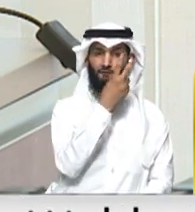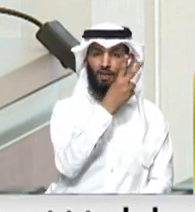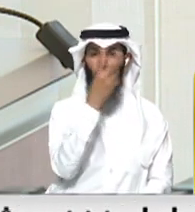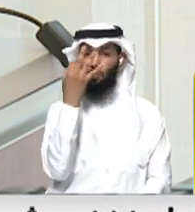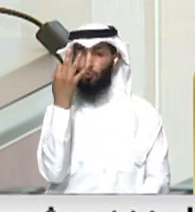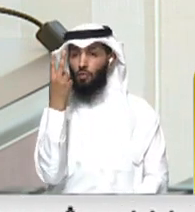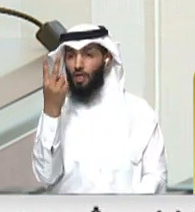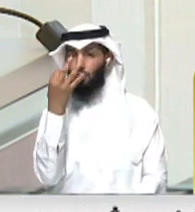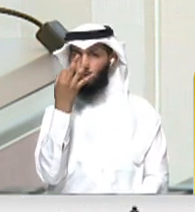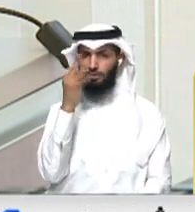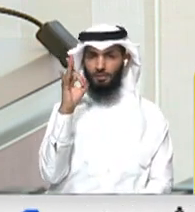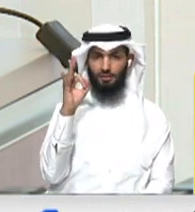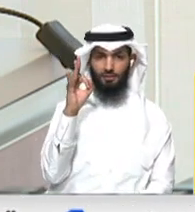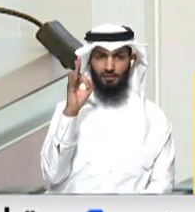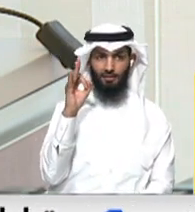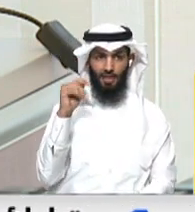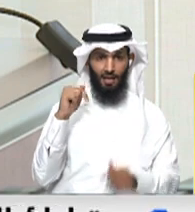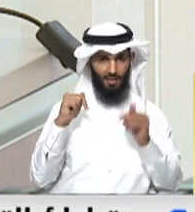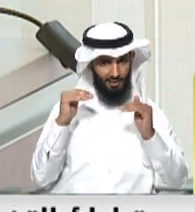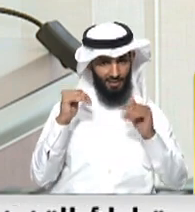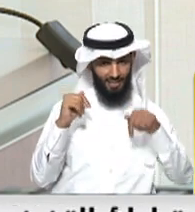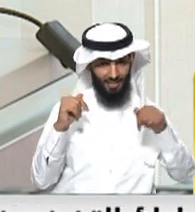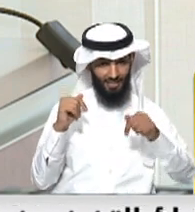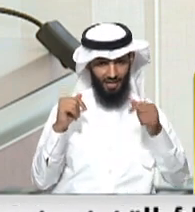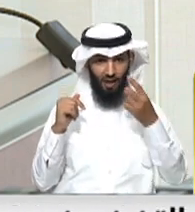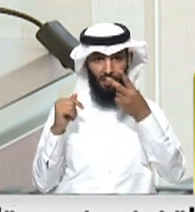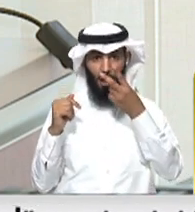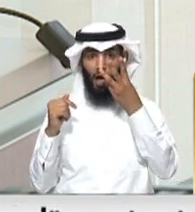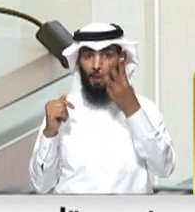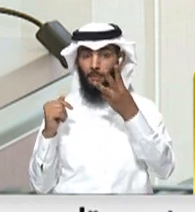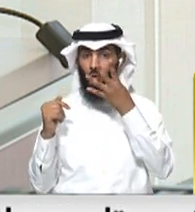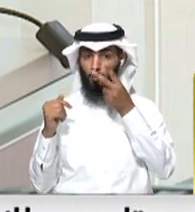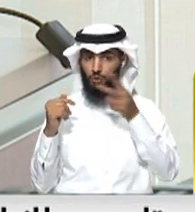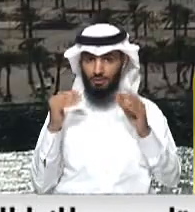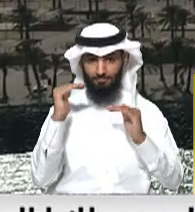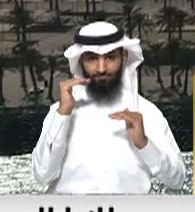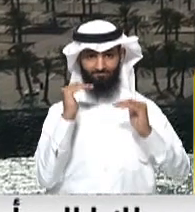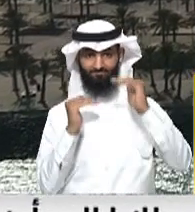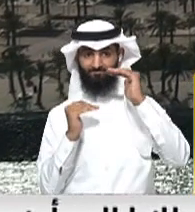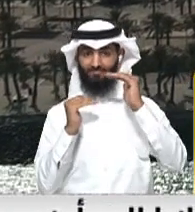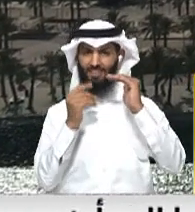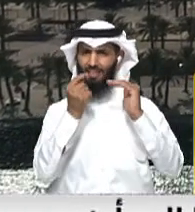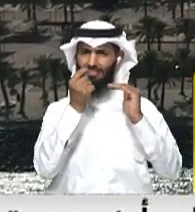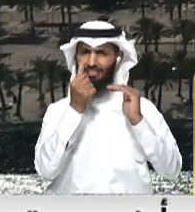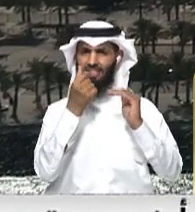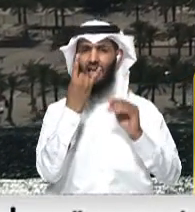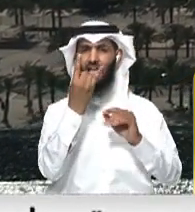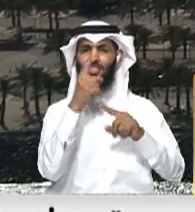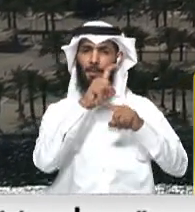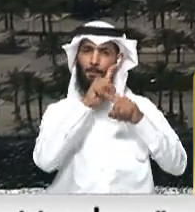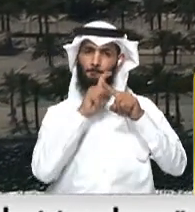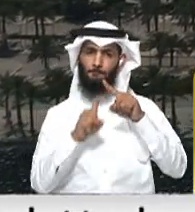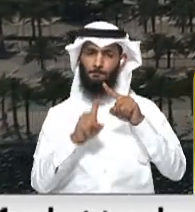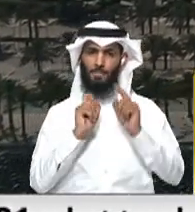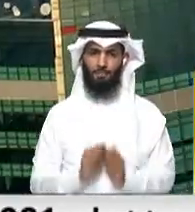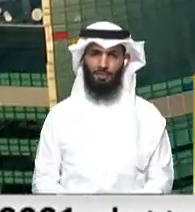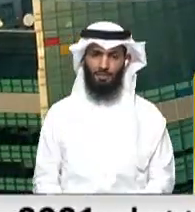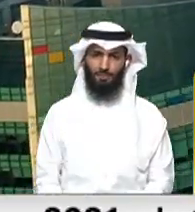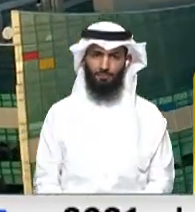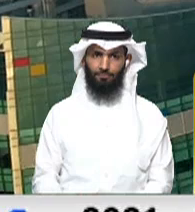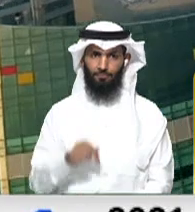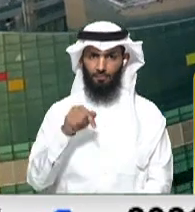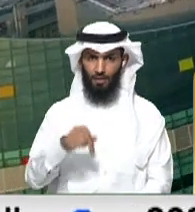كانت التداولات في شهر 6/2023 270 مليون. العقار التجاري تصدر معدل القيمة المتداولة